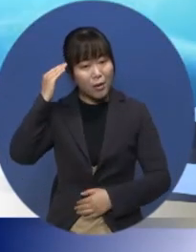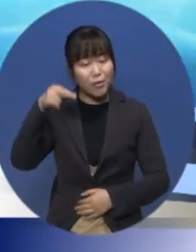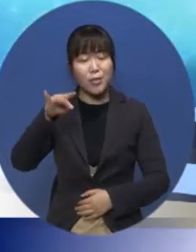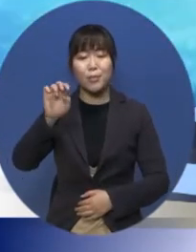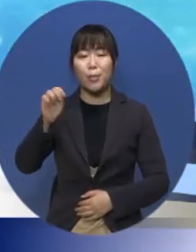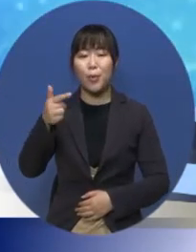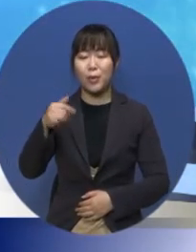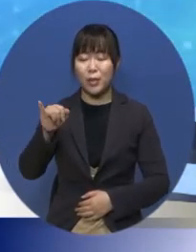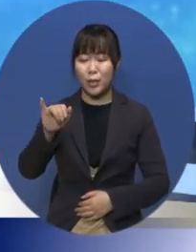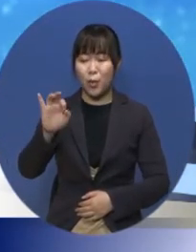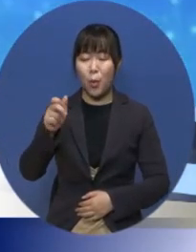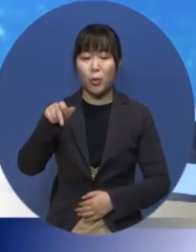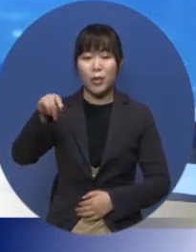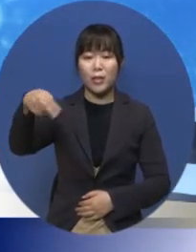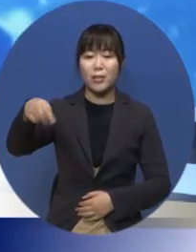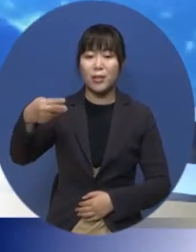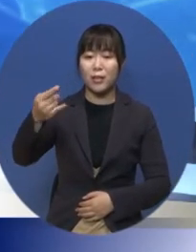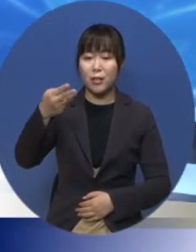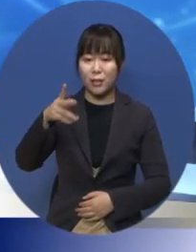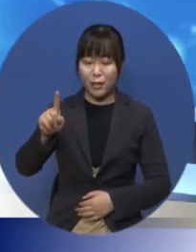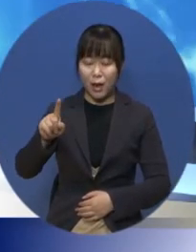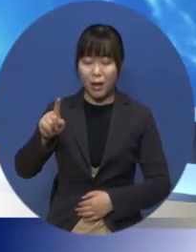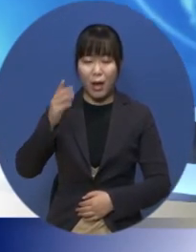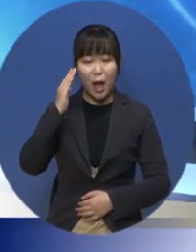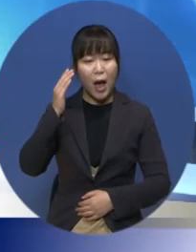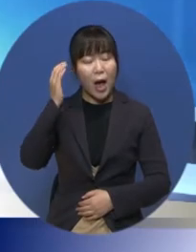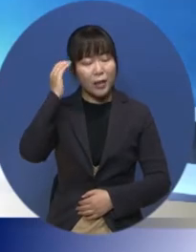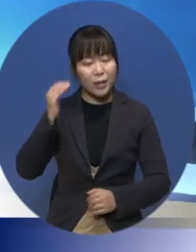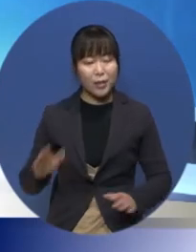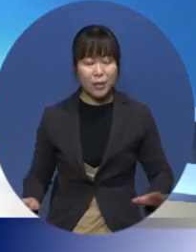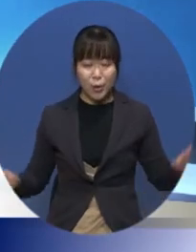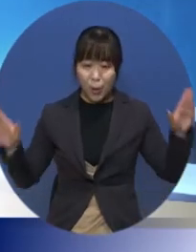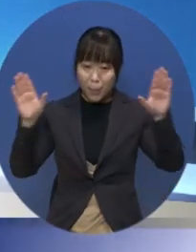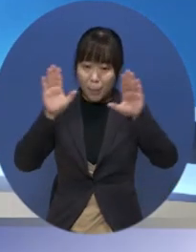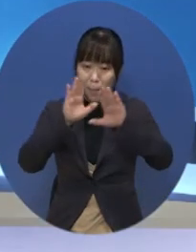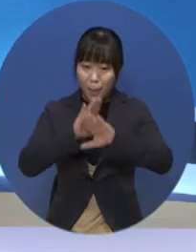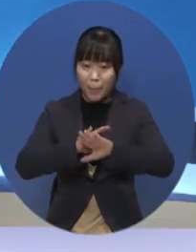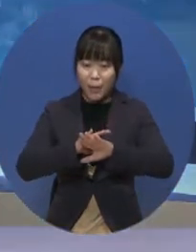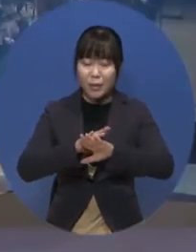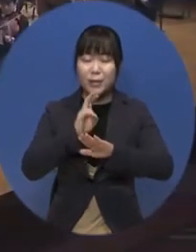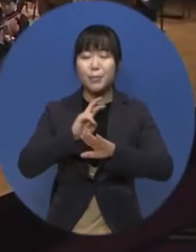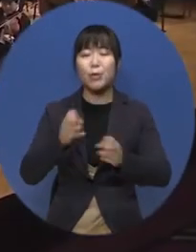오케스트라의 한여름 밤의 축제 를 김홍균 리포터가 소개합니다